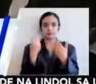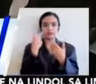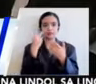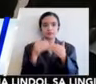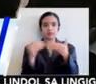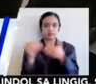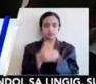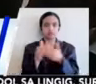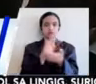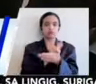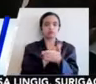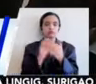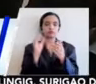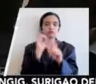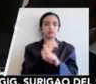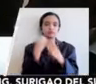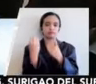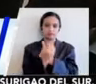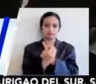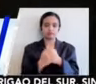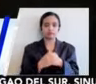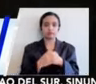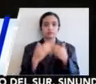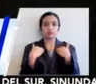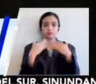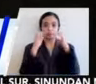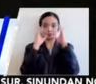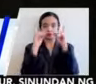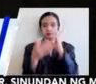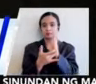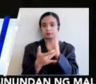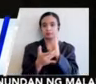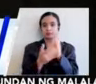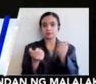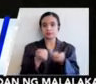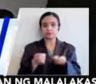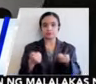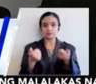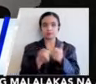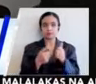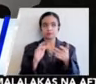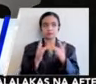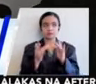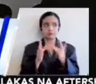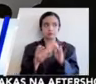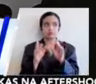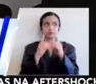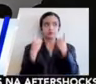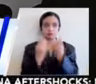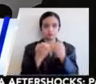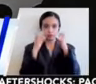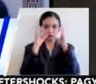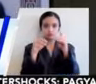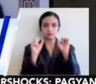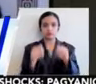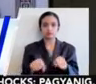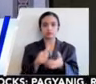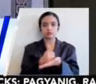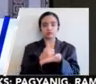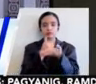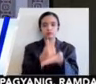field. May education technology na available online ang tinap ng DepEd na makatutulong sa mga mag-aaral